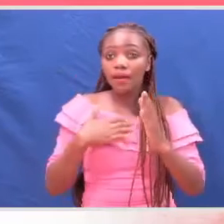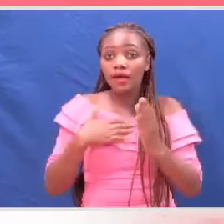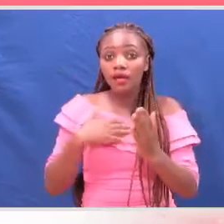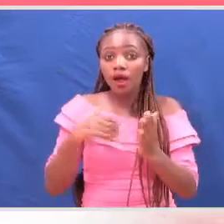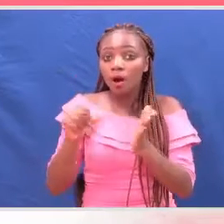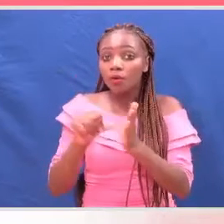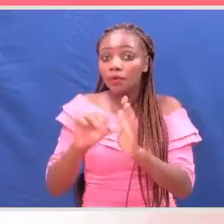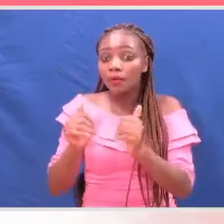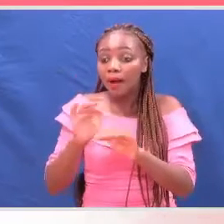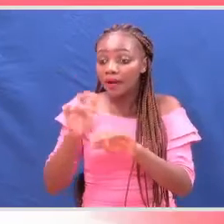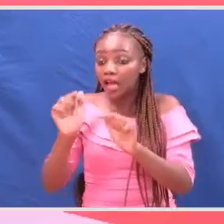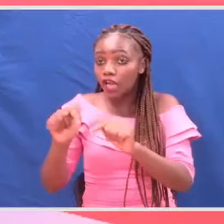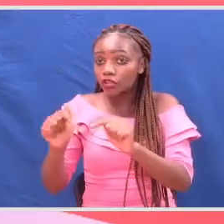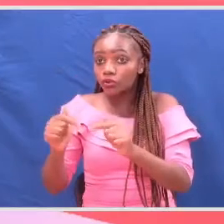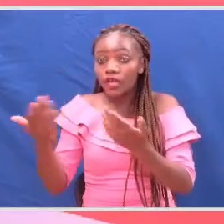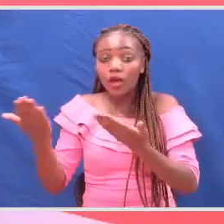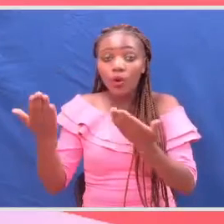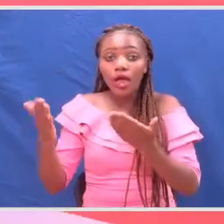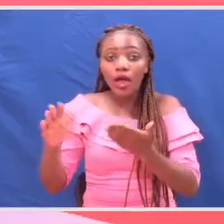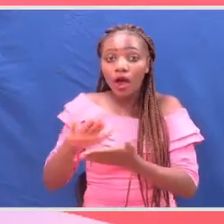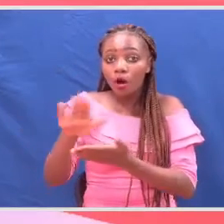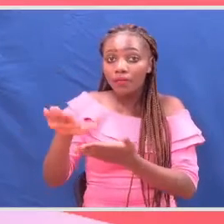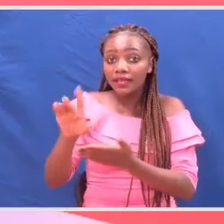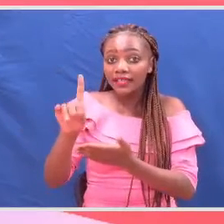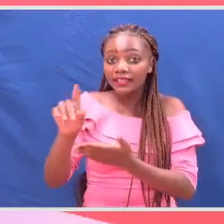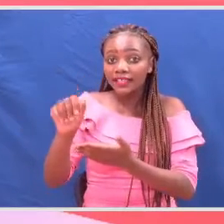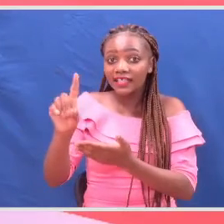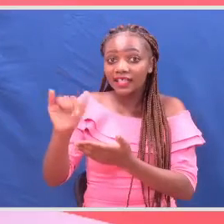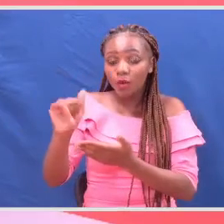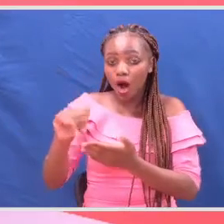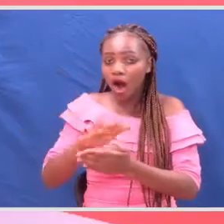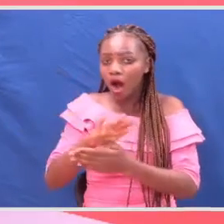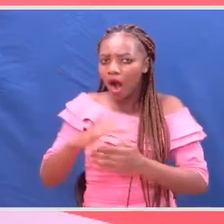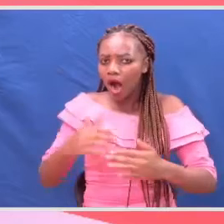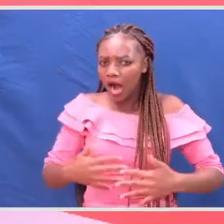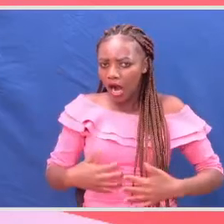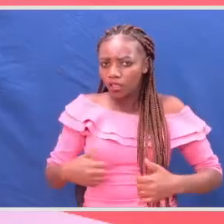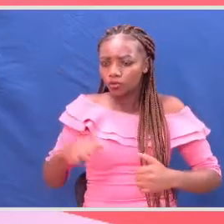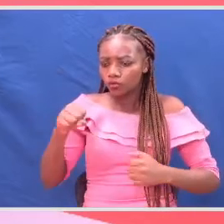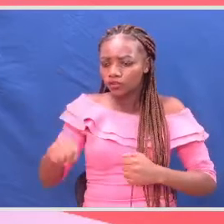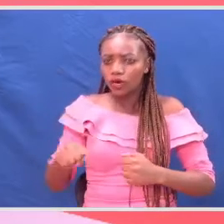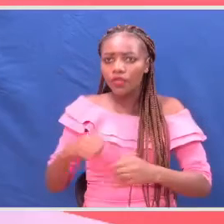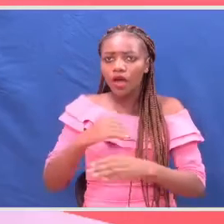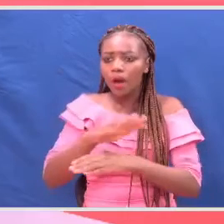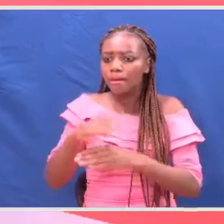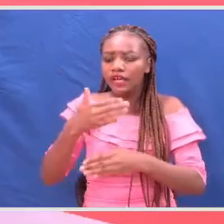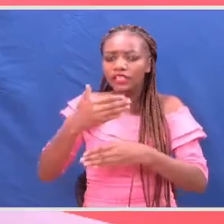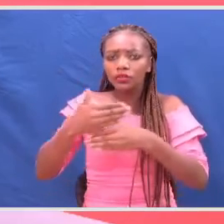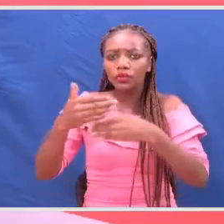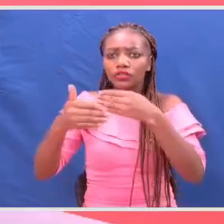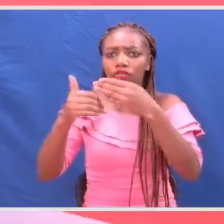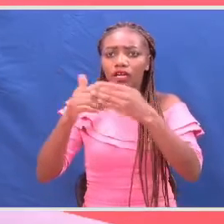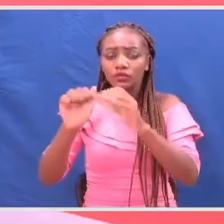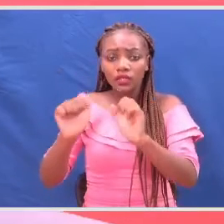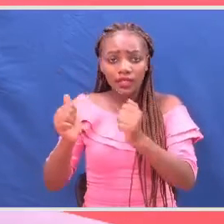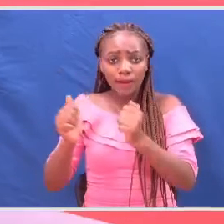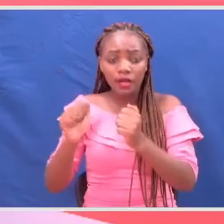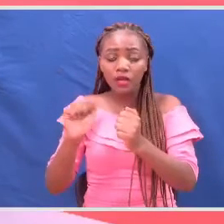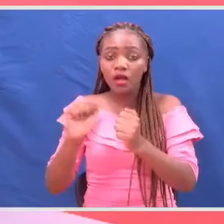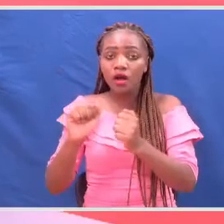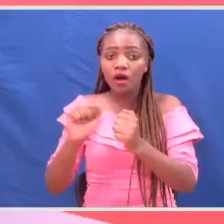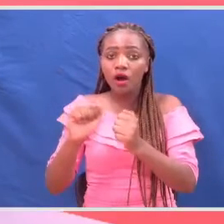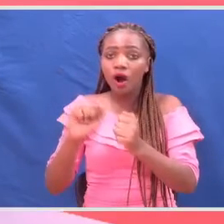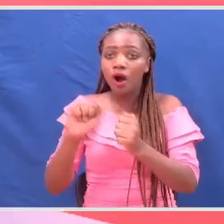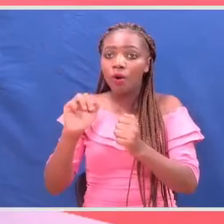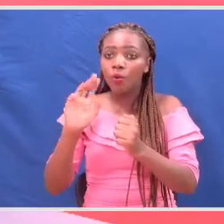kizaazaa mapema leo katika eneo la Kariwa, Gatundu Kaskazini, panapojengwa kituo cha kutimba maji ya bwawa